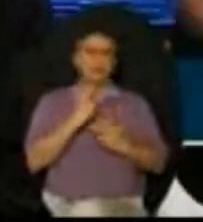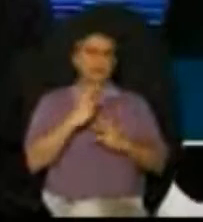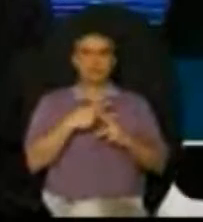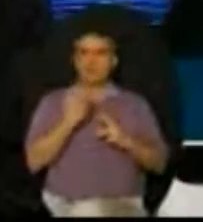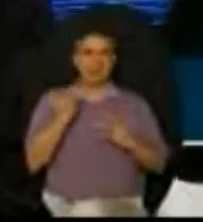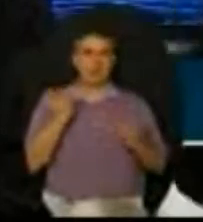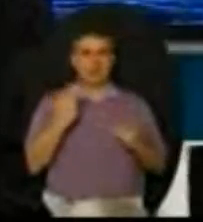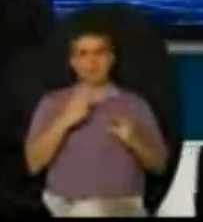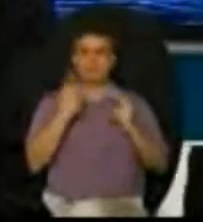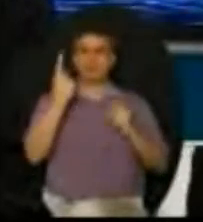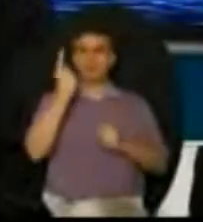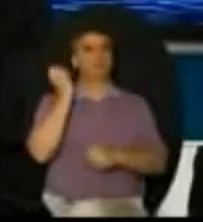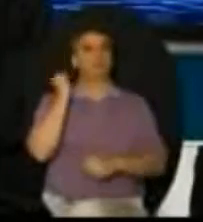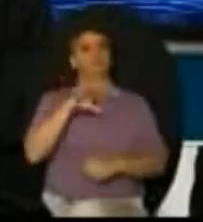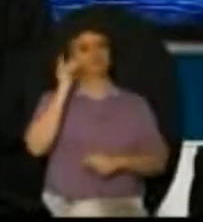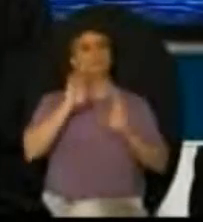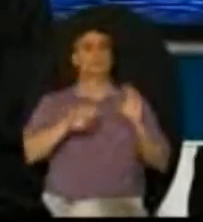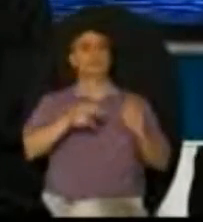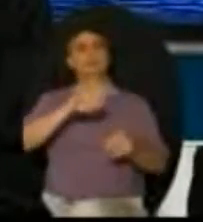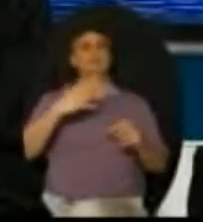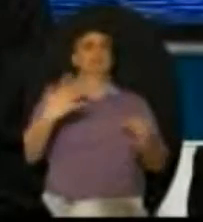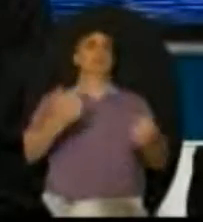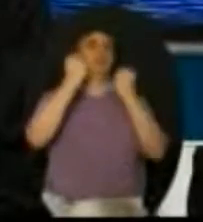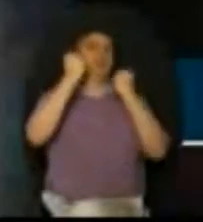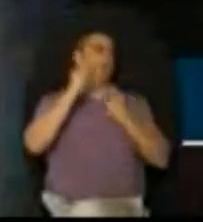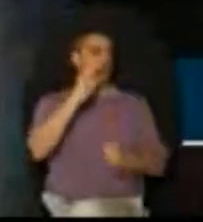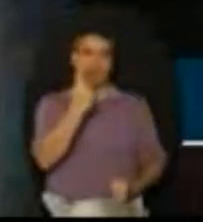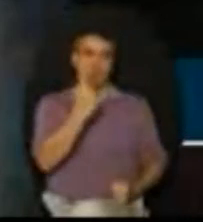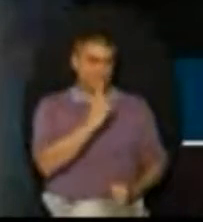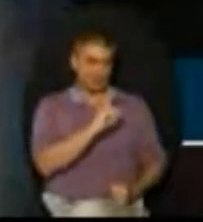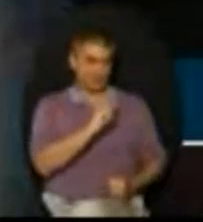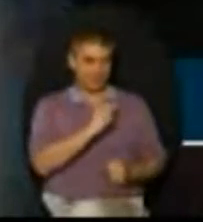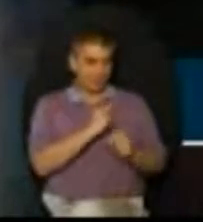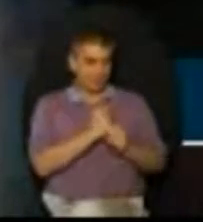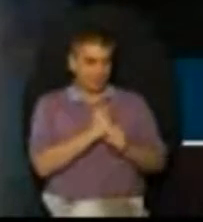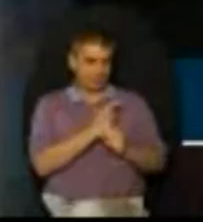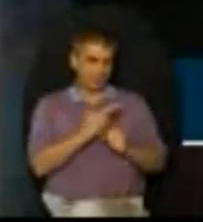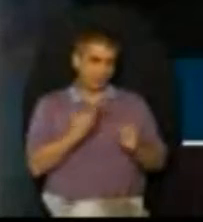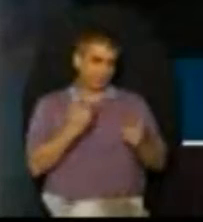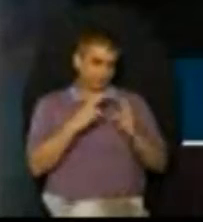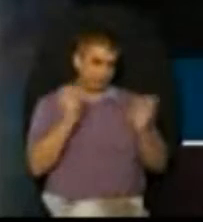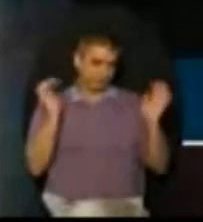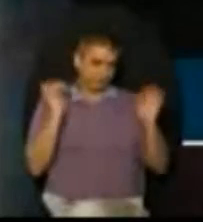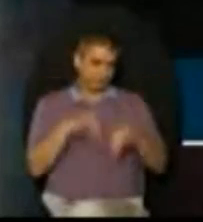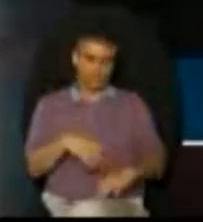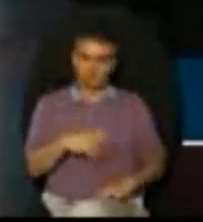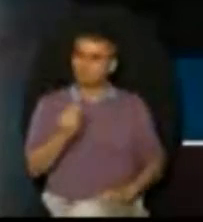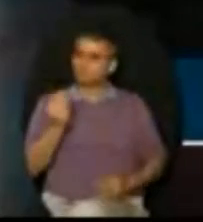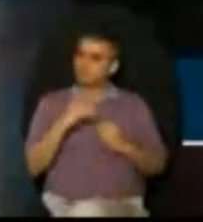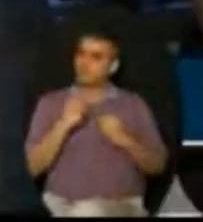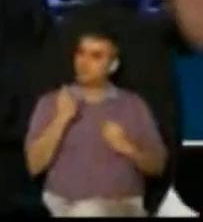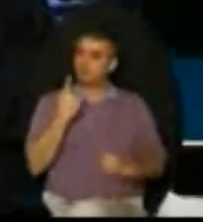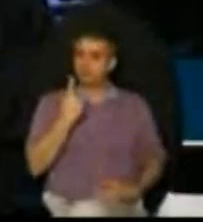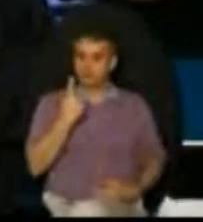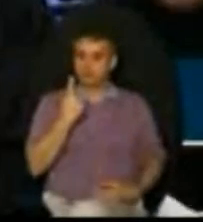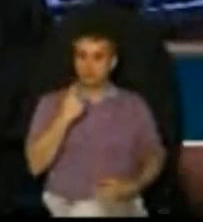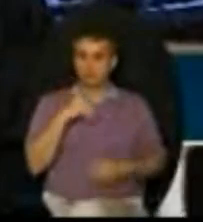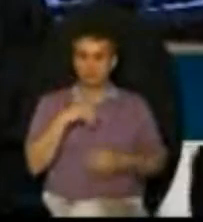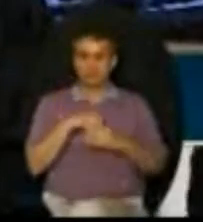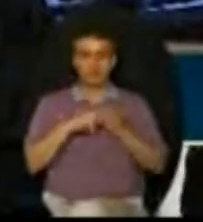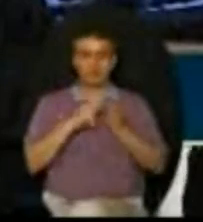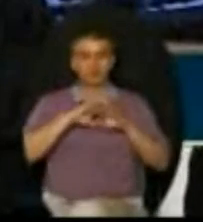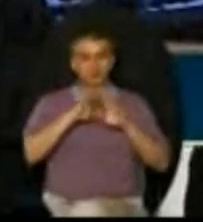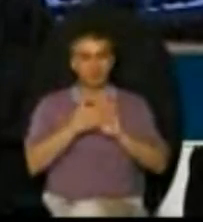איזה פתרון קסם שיציל את העיר. זאת אומרת, זה לא פתרון יחיד שאם הוא לא יתממש, אז העיר הזאת תקרוס. עוד אלמנט אחד מתוכנית